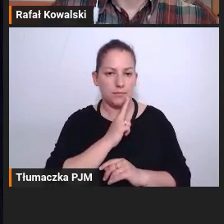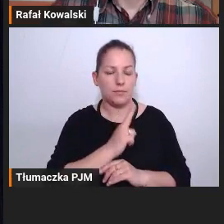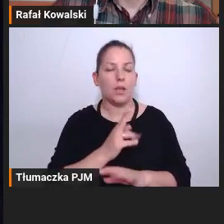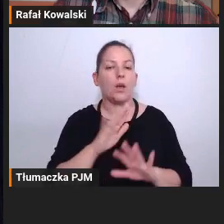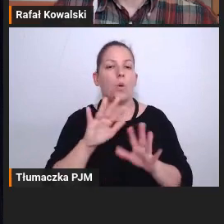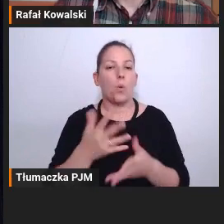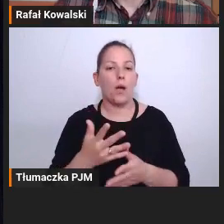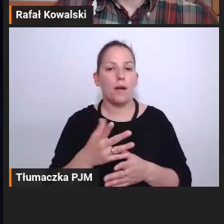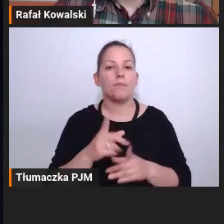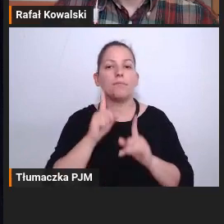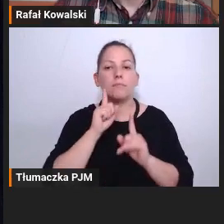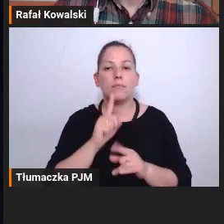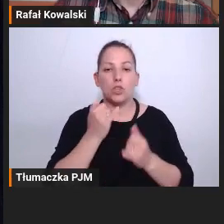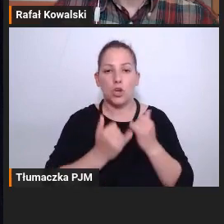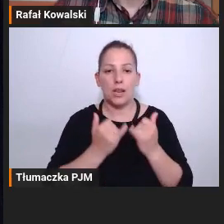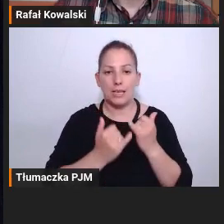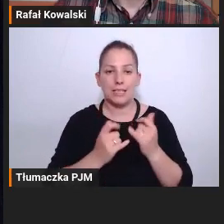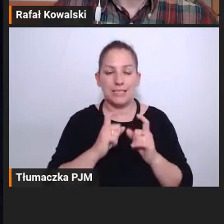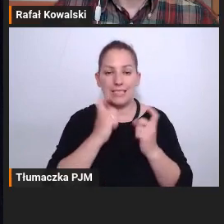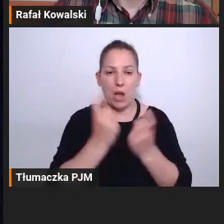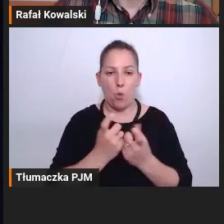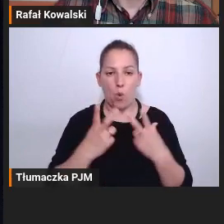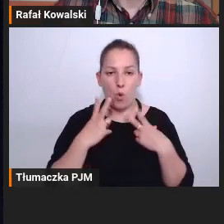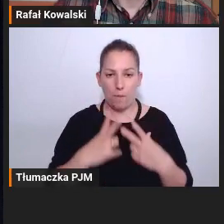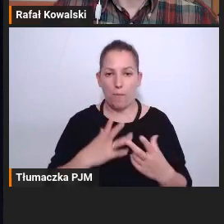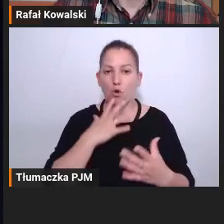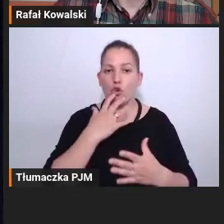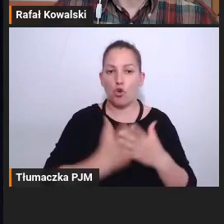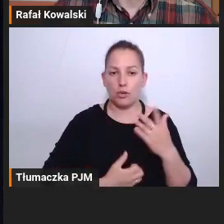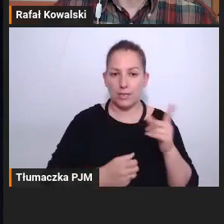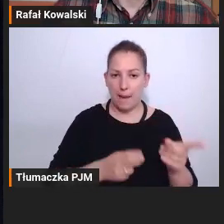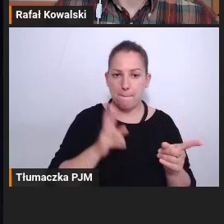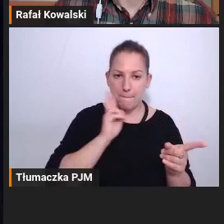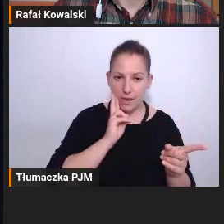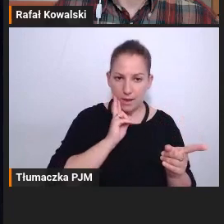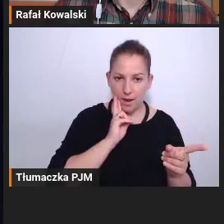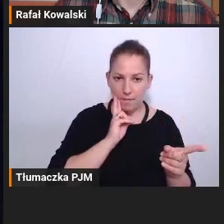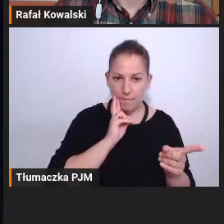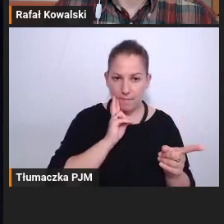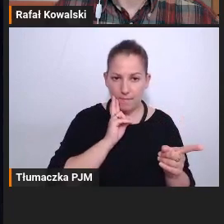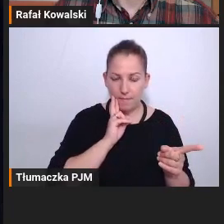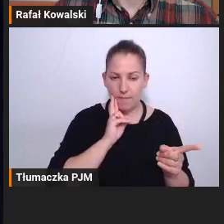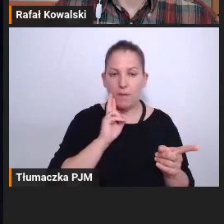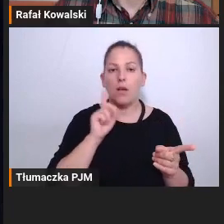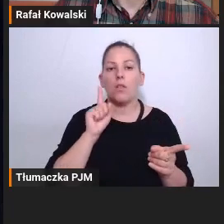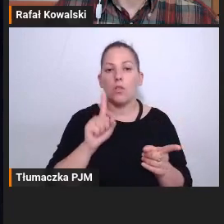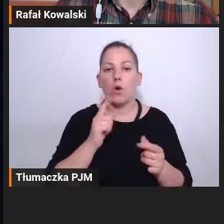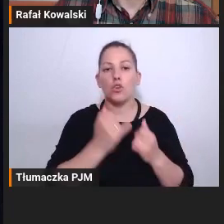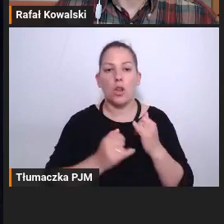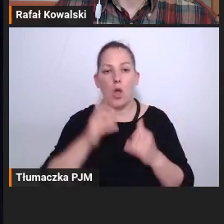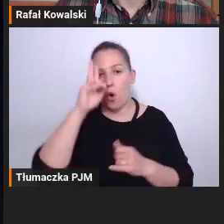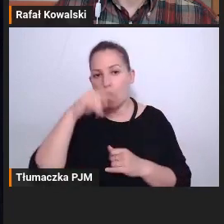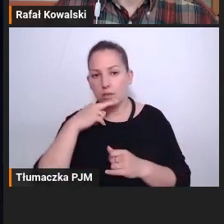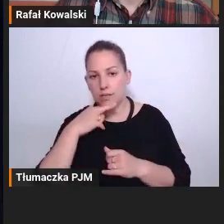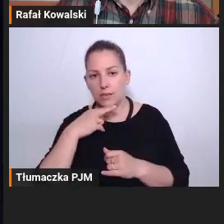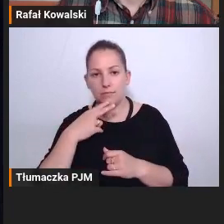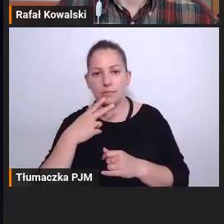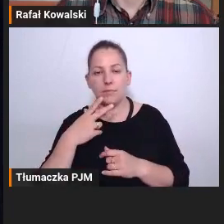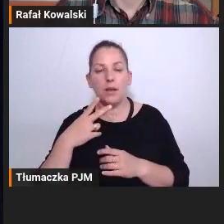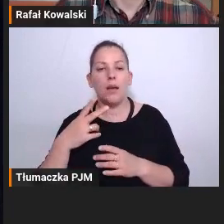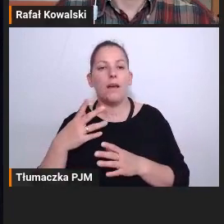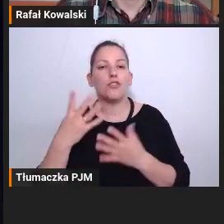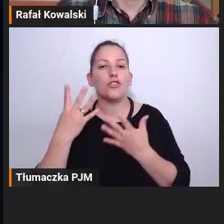że potencjalnie, jeżeli z całego urlopu korzysta matka, to jeżeli ojciec nie wybierze tych